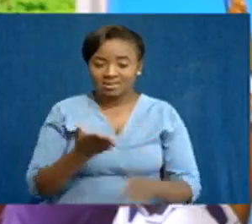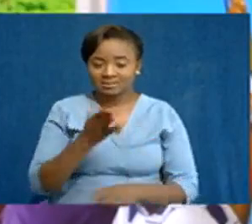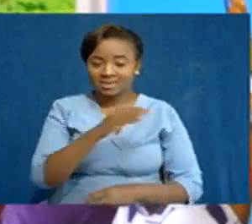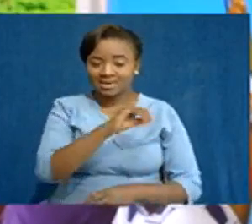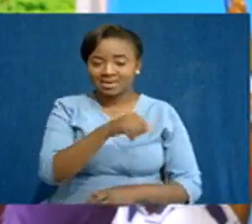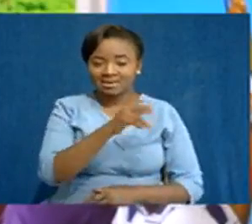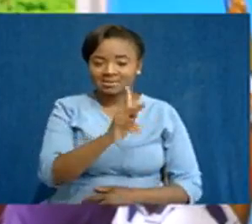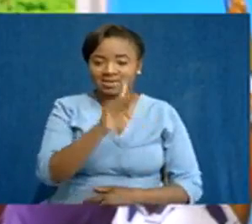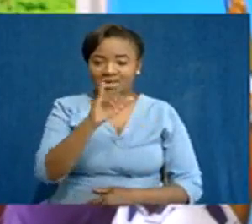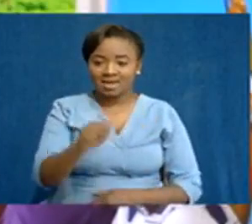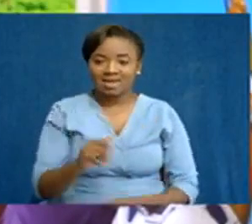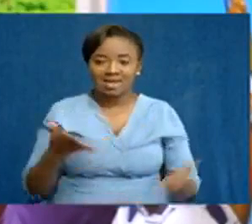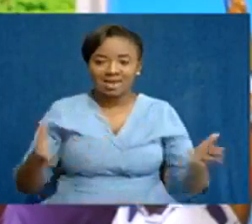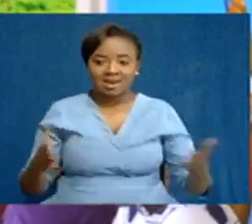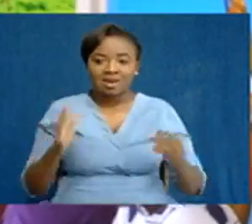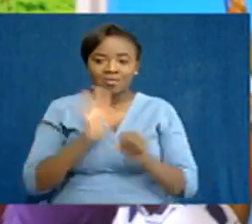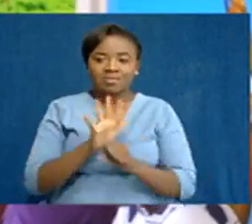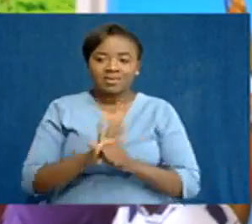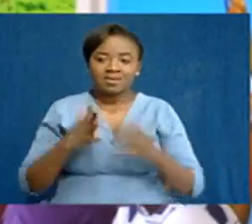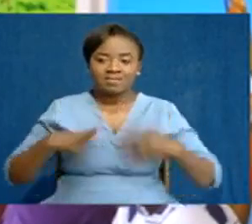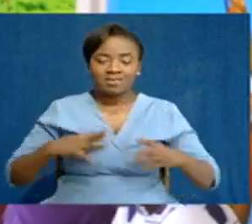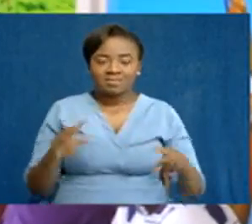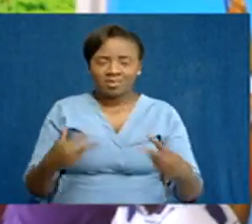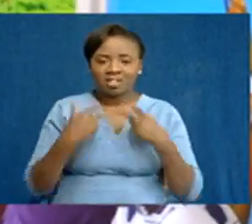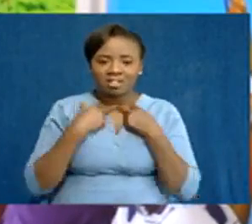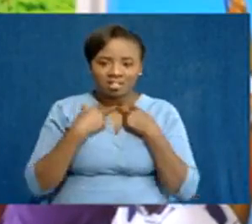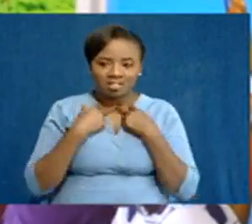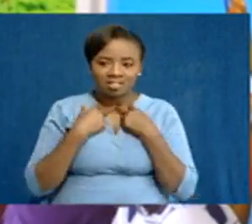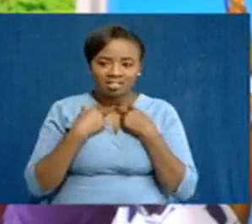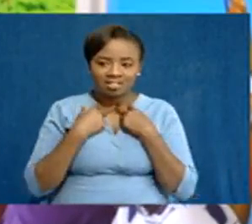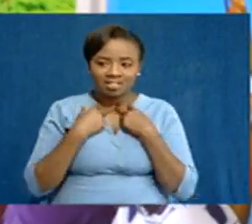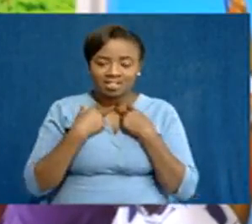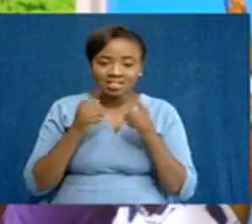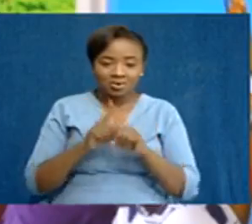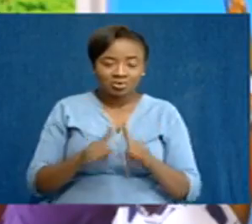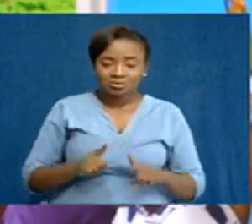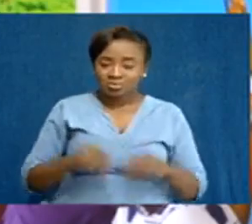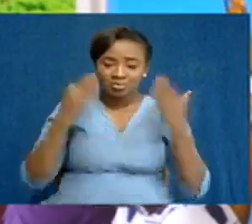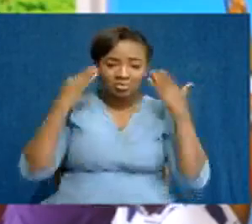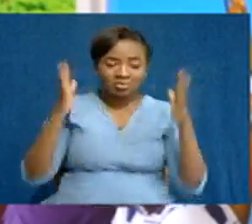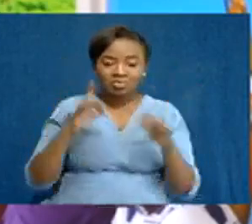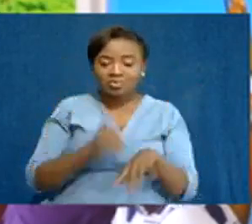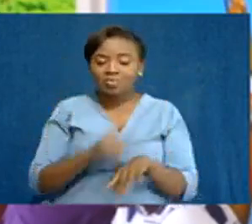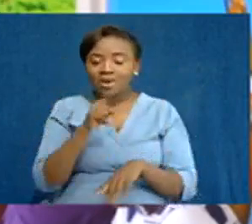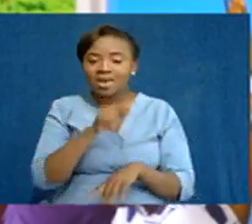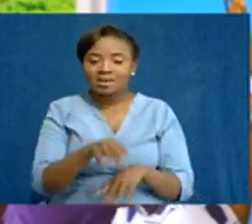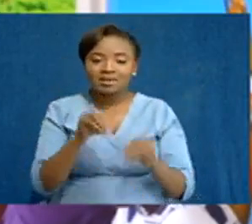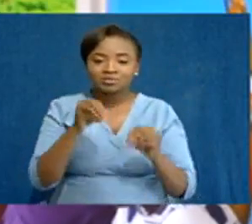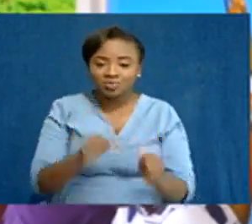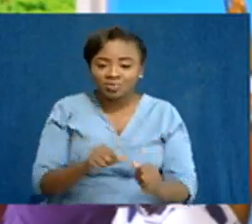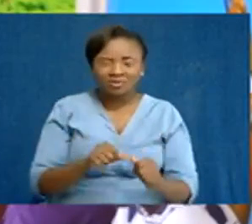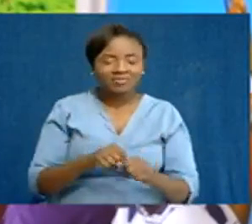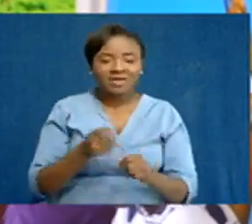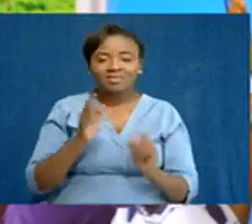wa JKIA umewaacha maelfu ya wasafiri wakiwa wamekwama, huku isijulikane hatma, yani lini shughuli zitaendelea hali